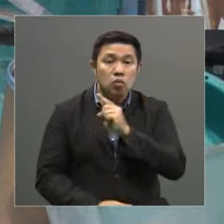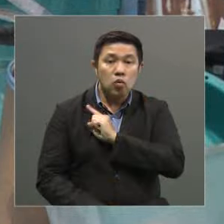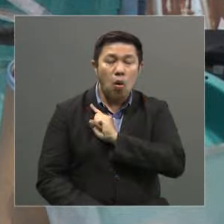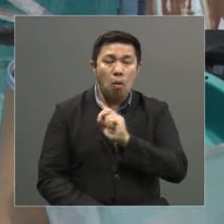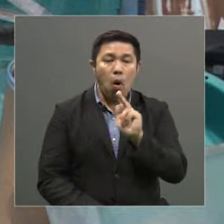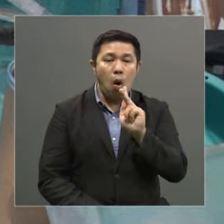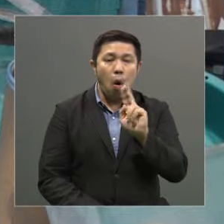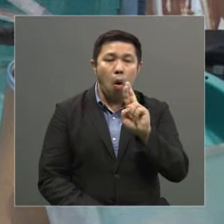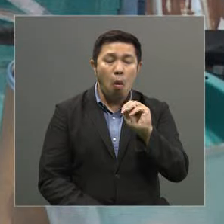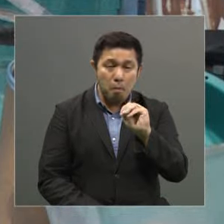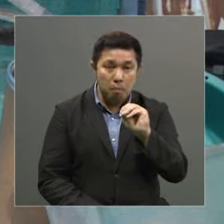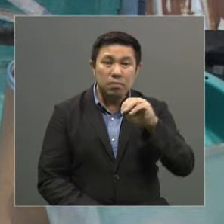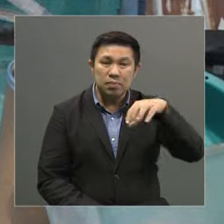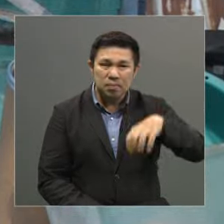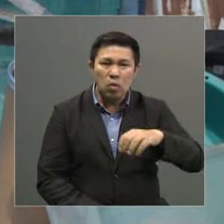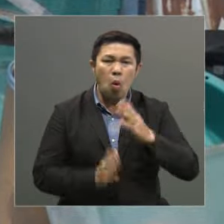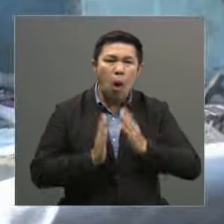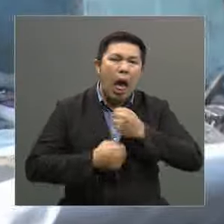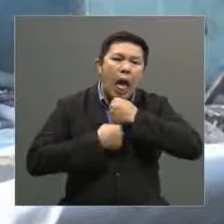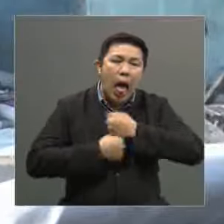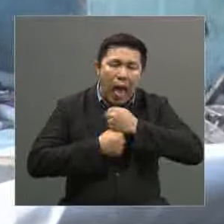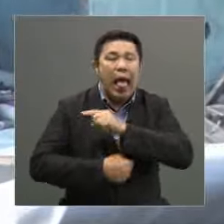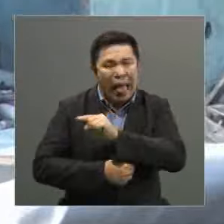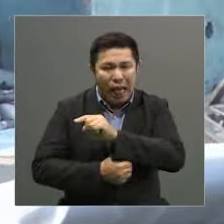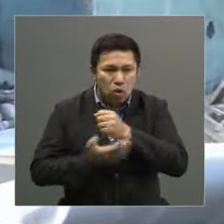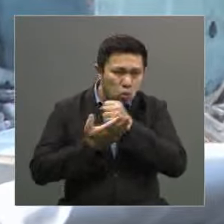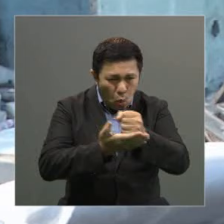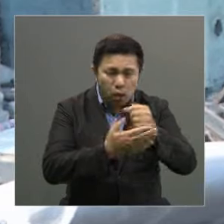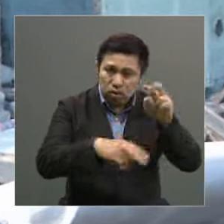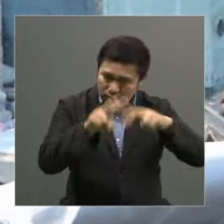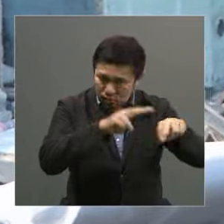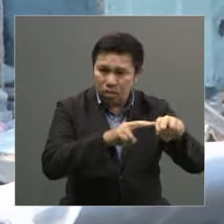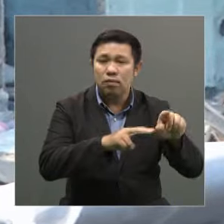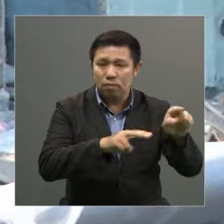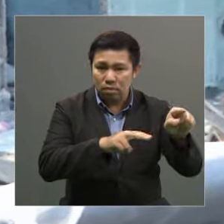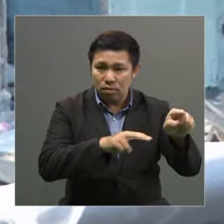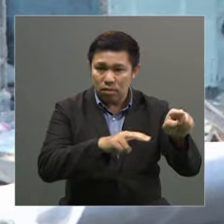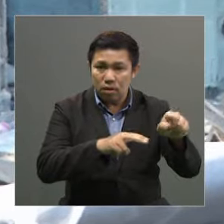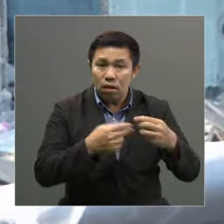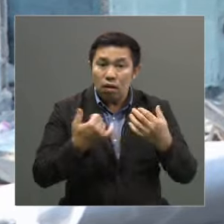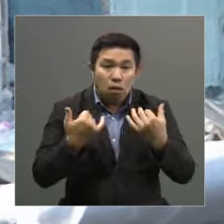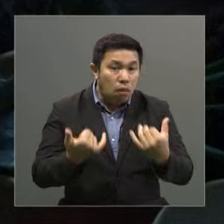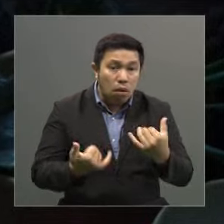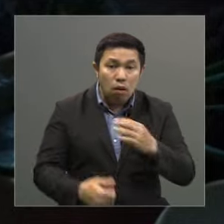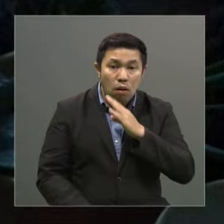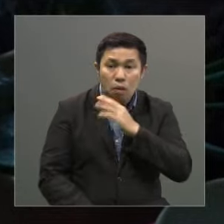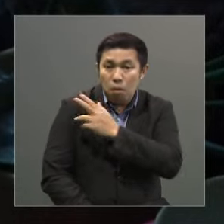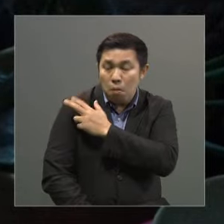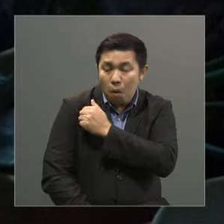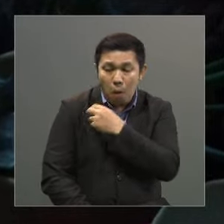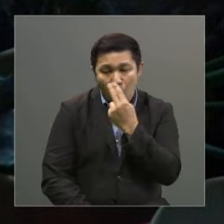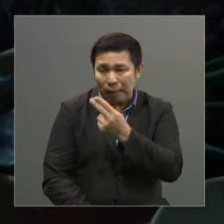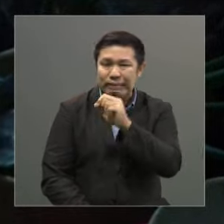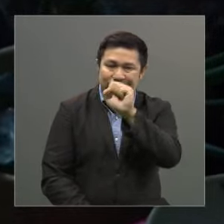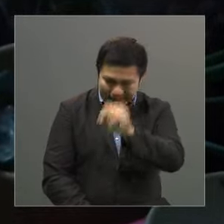มกิจการผู้สูงอายุที่เข้าไปดูรายละเอียดในการให้ความช่วยเหลือเพิ่มเติมถ้าสมมุติว่าสุดท้ายแล้วแพทย์ประเมินว่าคุณ